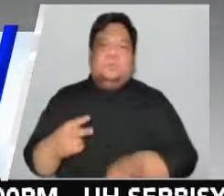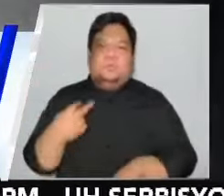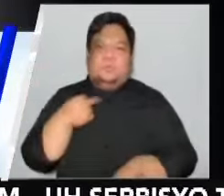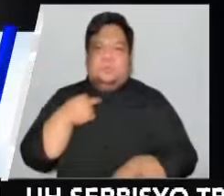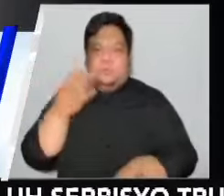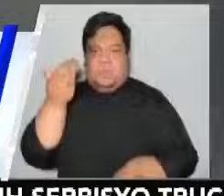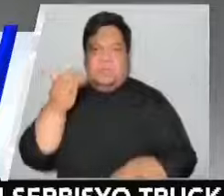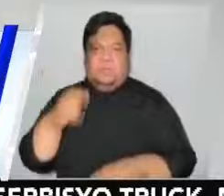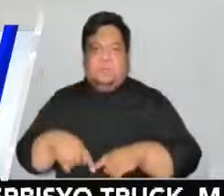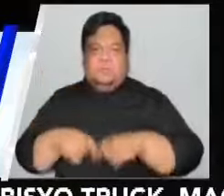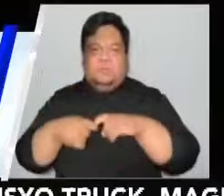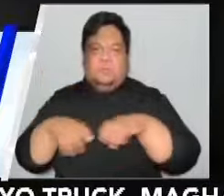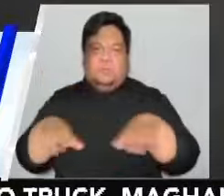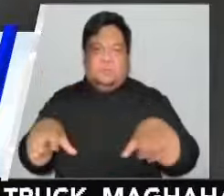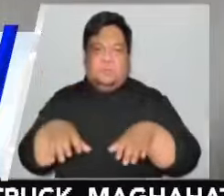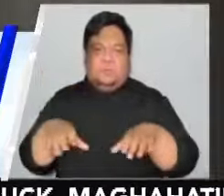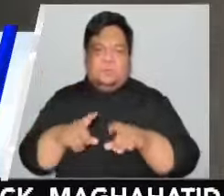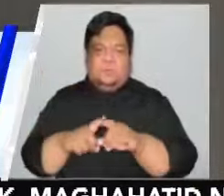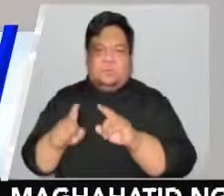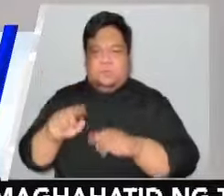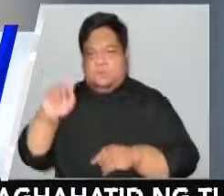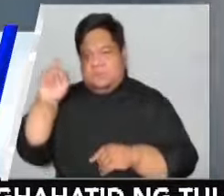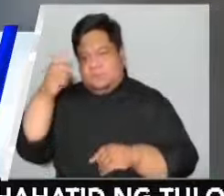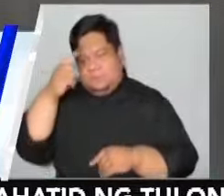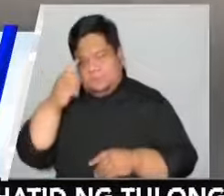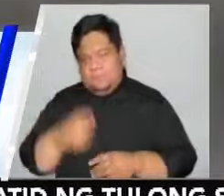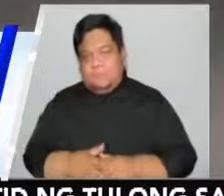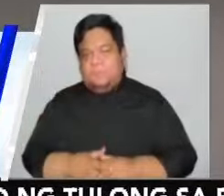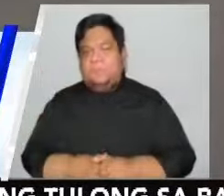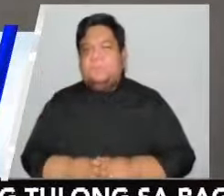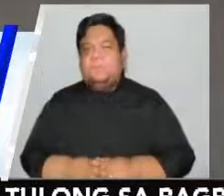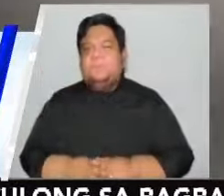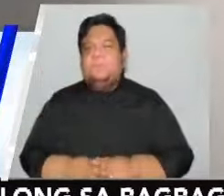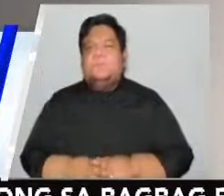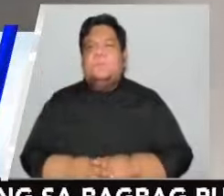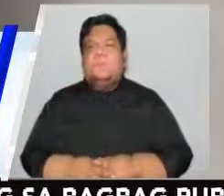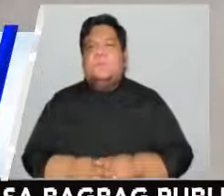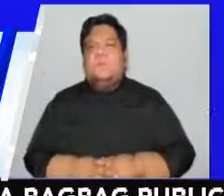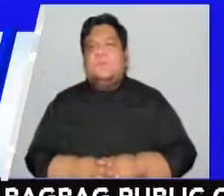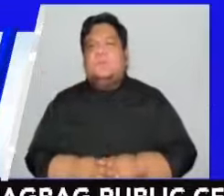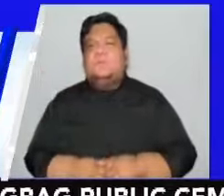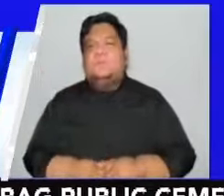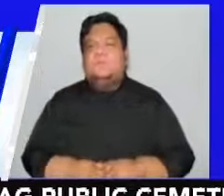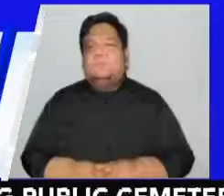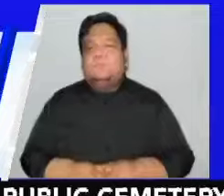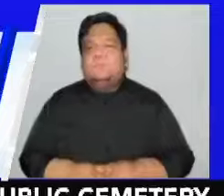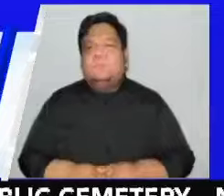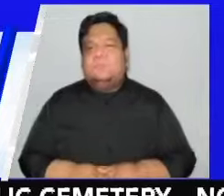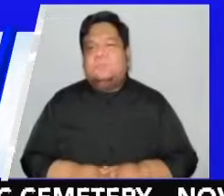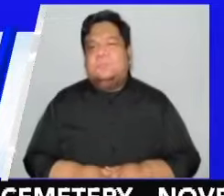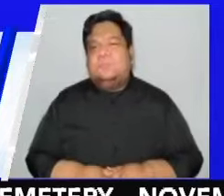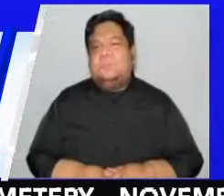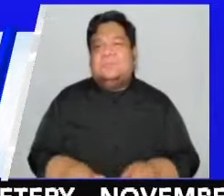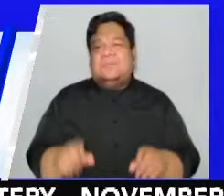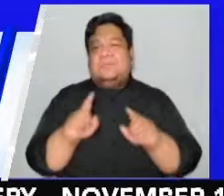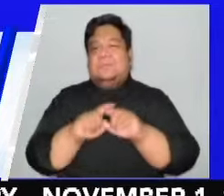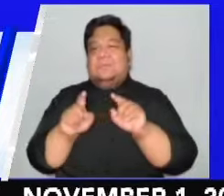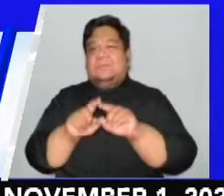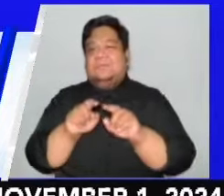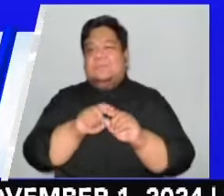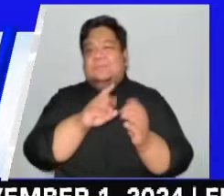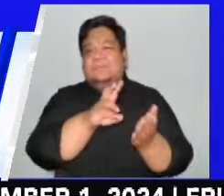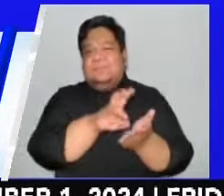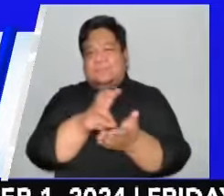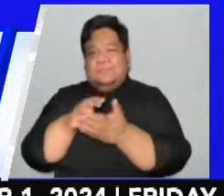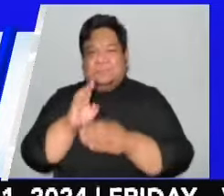mga government offices. At marami din mga commercial establishments ang hindi na nagbuka at umaga pa